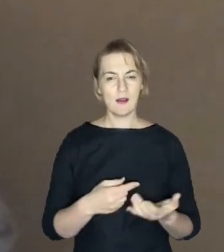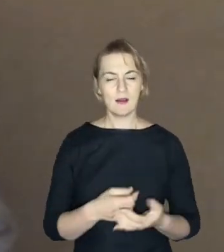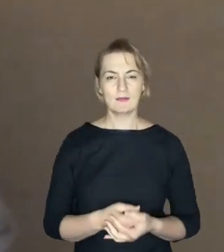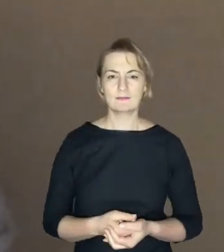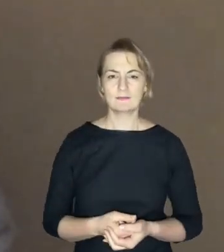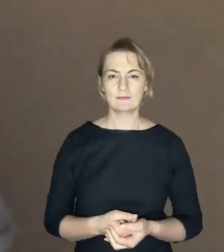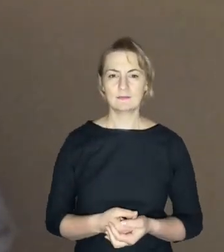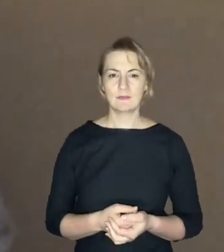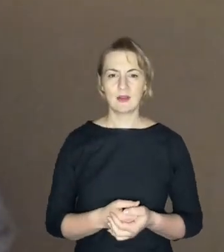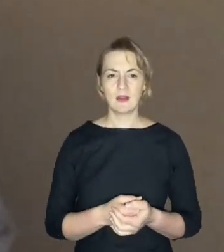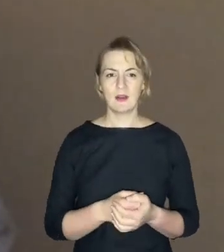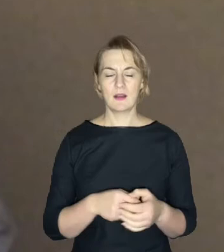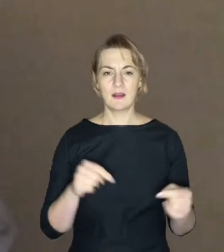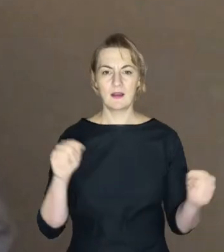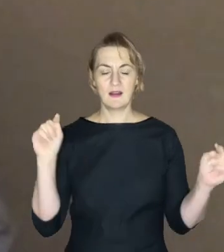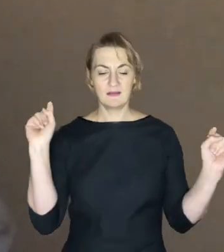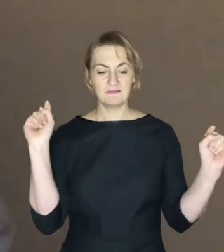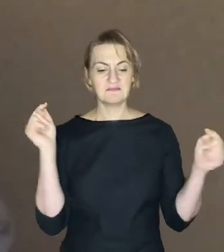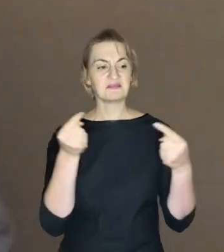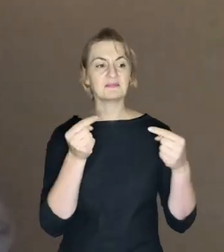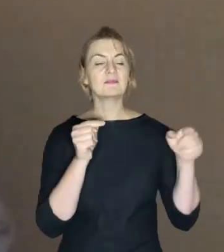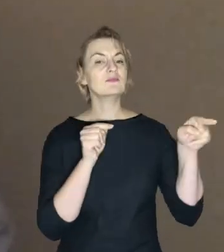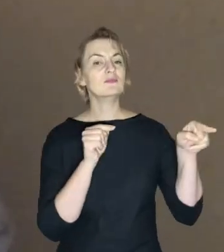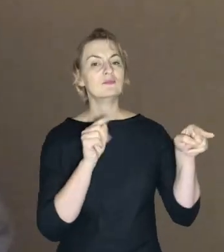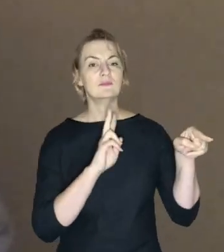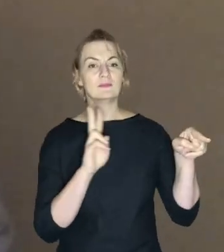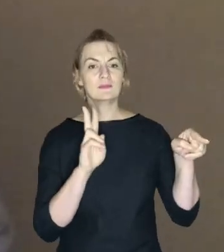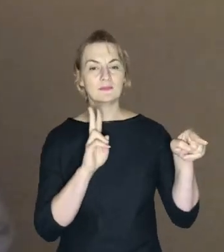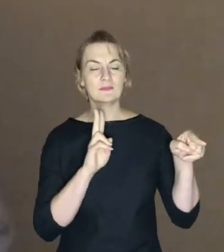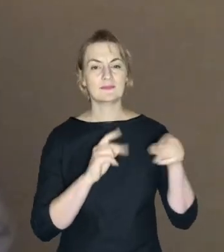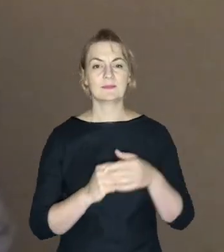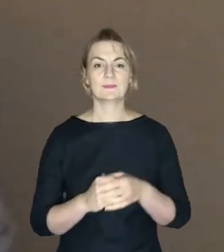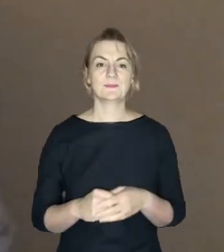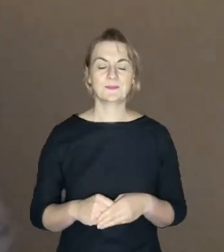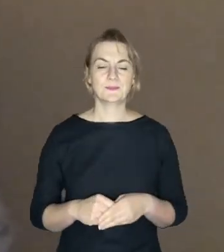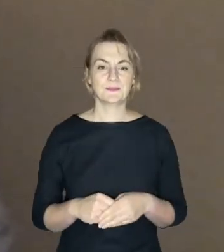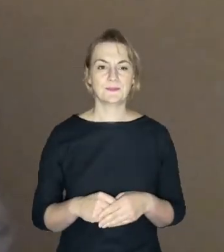w konfrontacji z ogromnym, prawda,